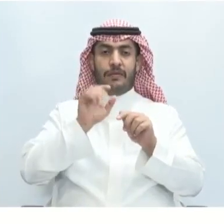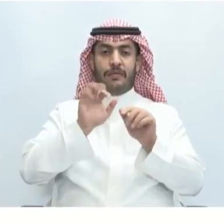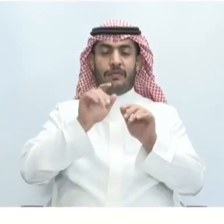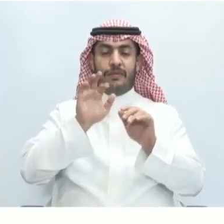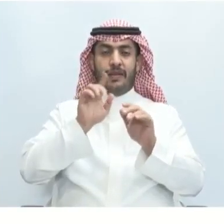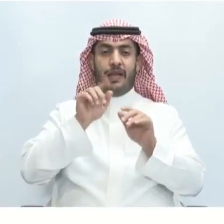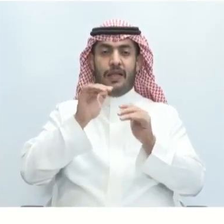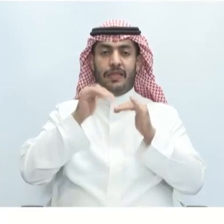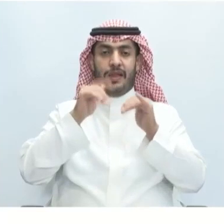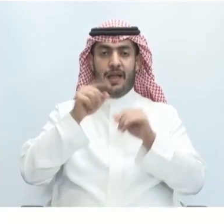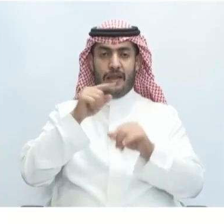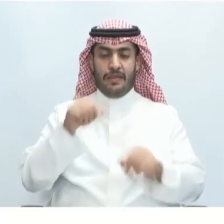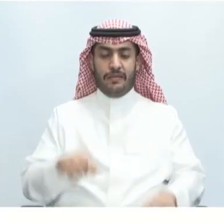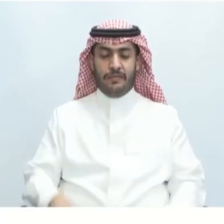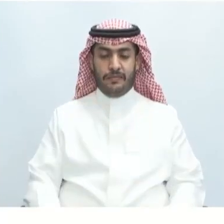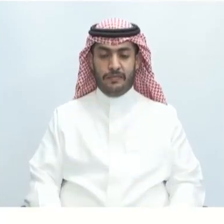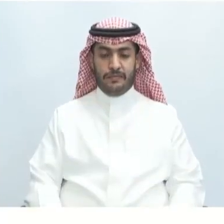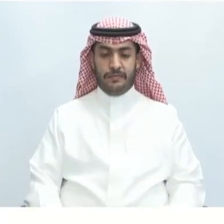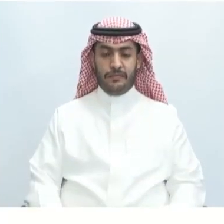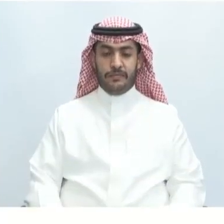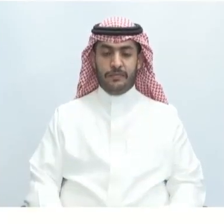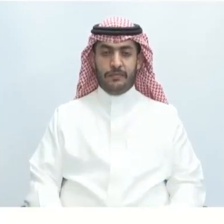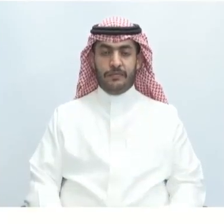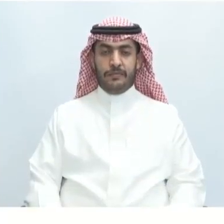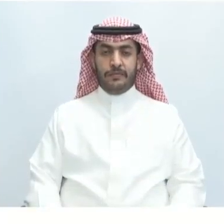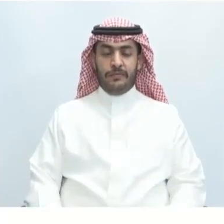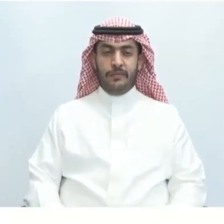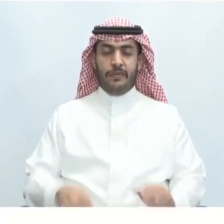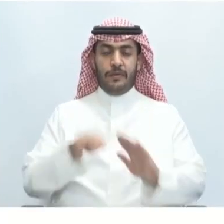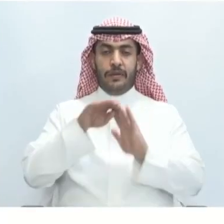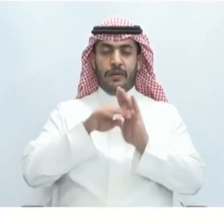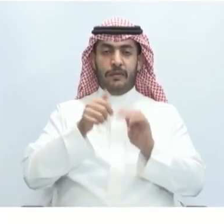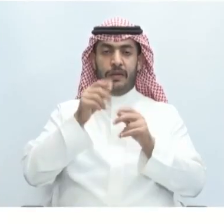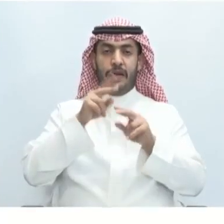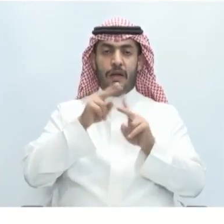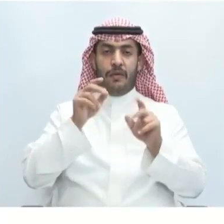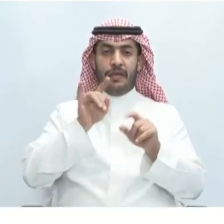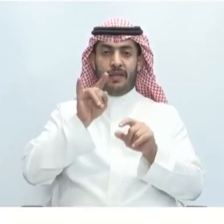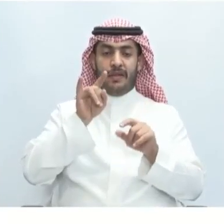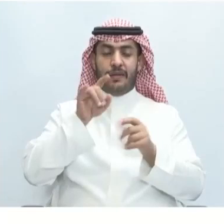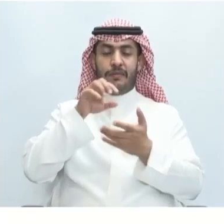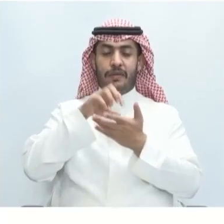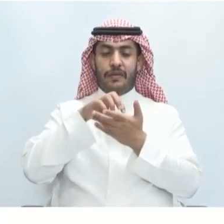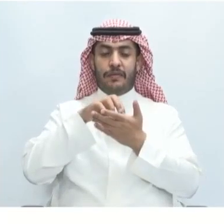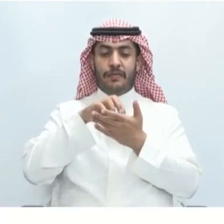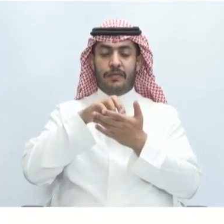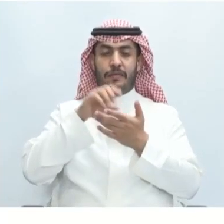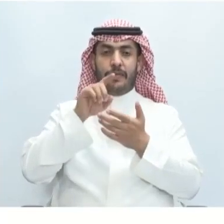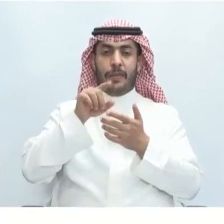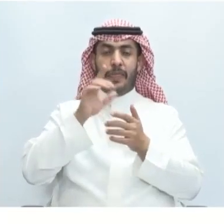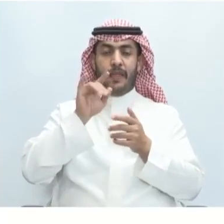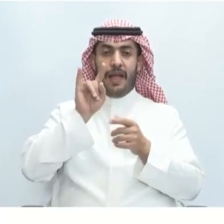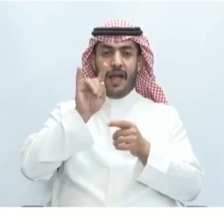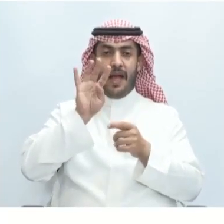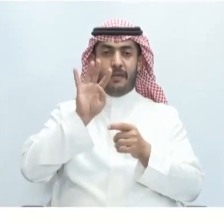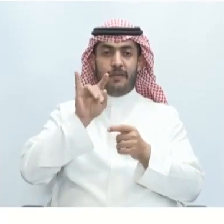انه هنالك خلل تذكر انك لست مضطر لتعين كل انواع الطائرات الى كل وجهه بمعنى لا يعني ان